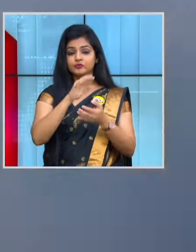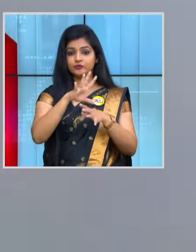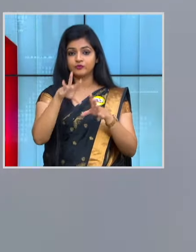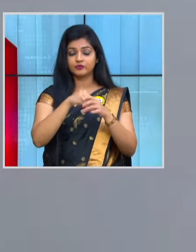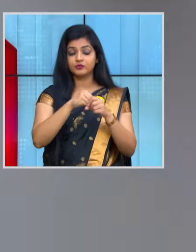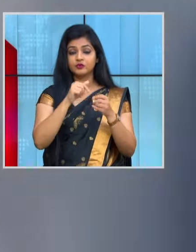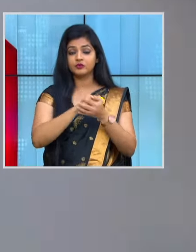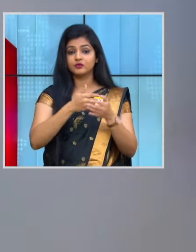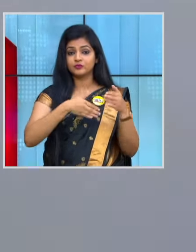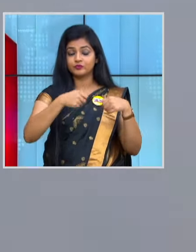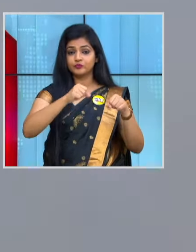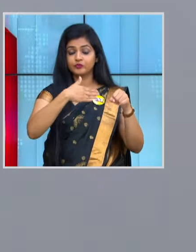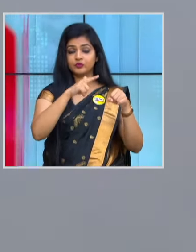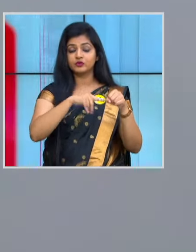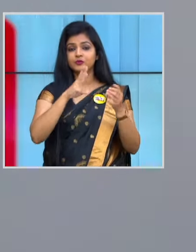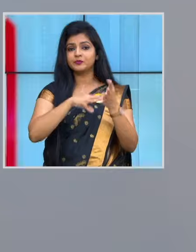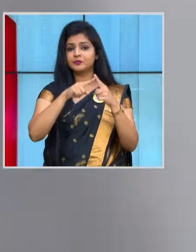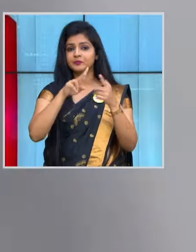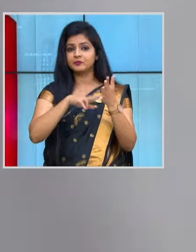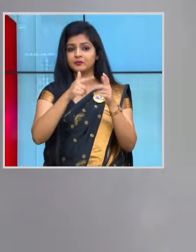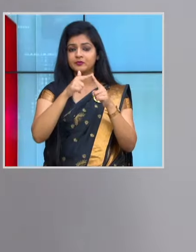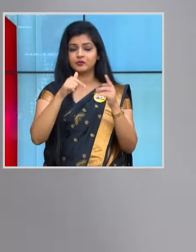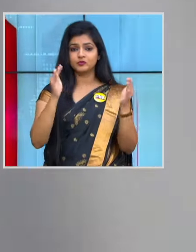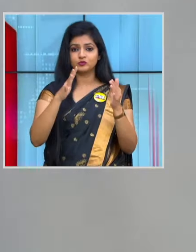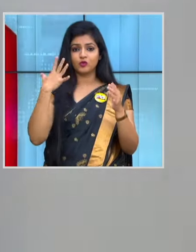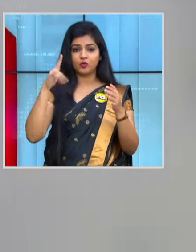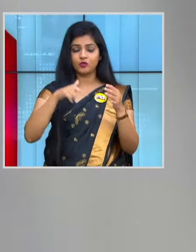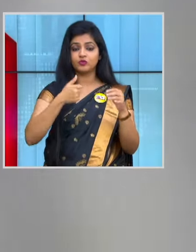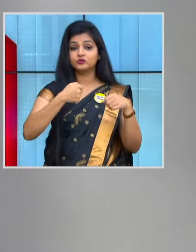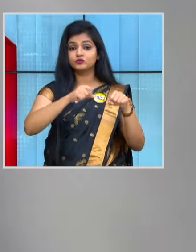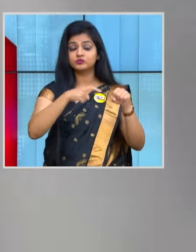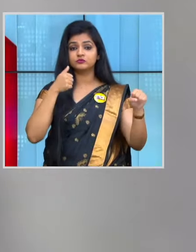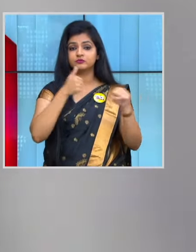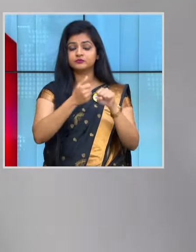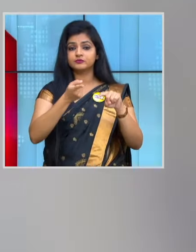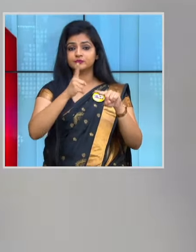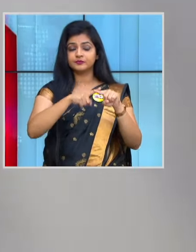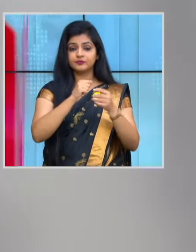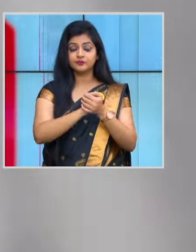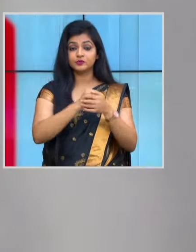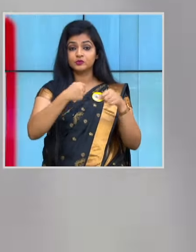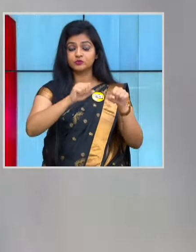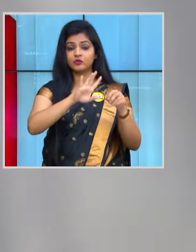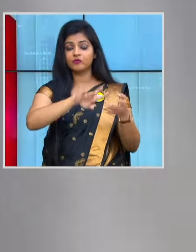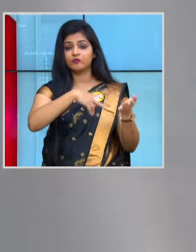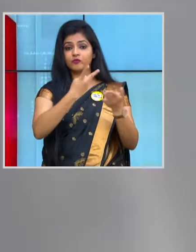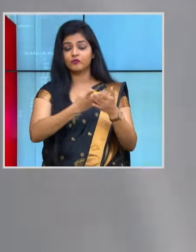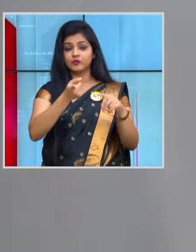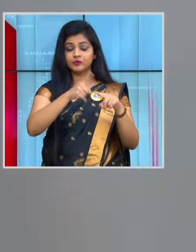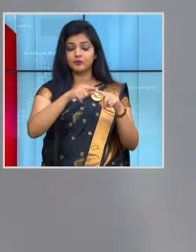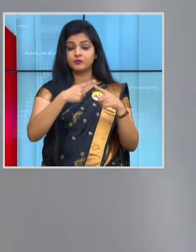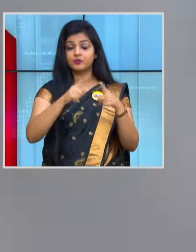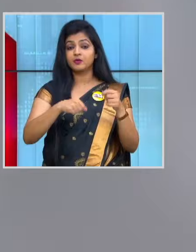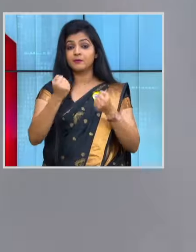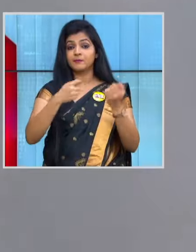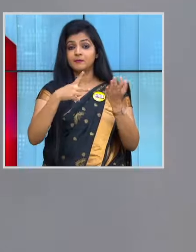യാത്ര ചെയ്യുന്നതിനിടെ ഈ മിനി ലോറി ഈ സ്കൂട്ടറിൽ ഇടിക്കുകയായിരുന്നു. സ്കൂട്ടർ നിലത്ത് വീണു. അതിനിടയിൽ ഒരു